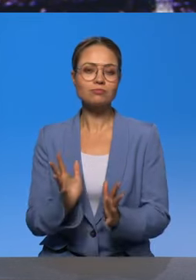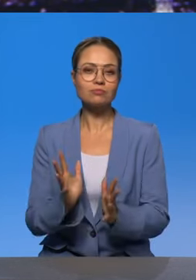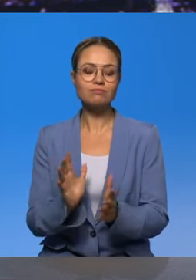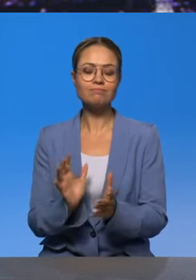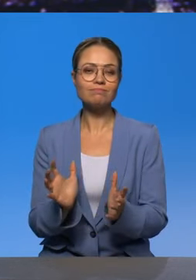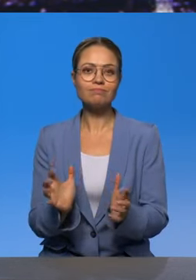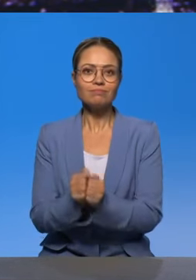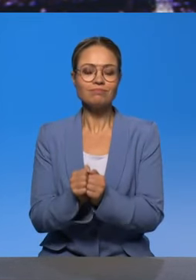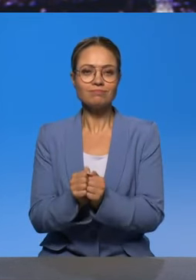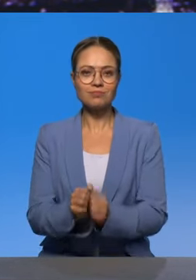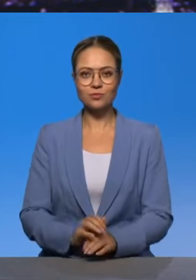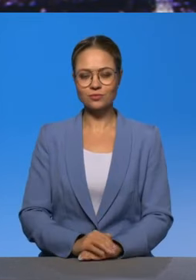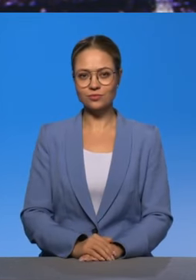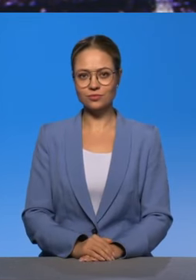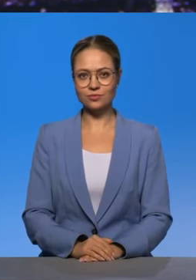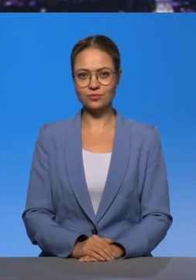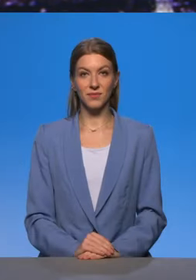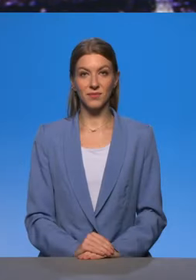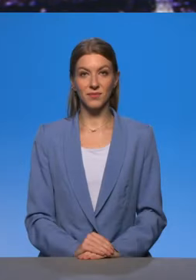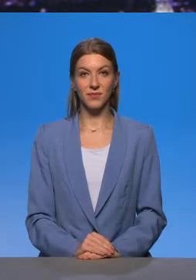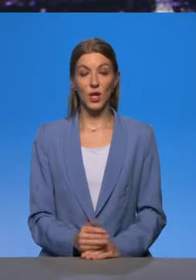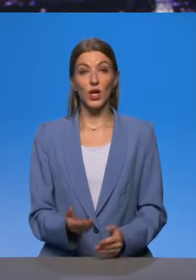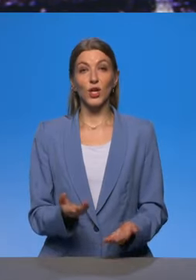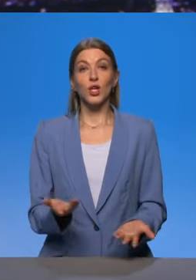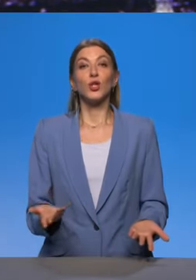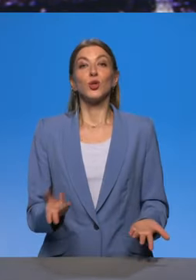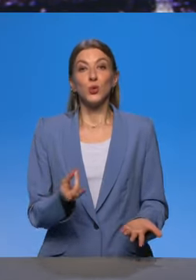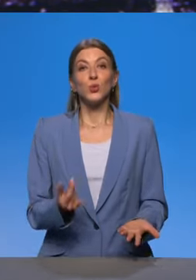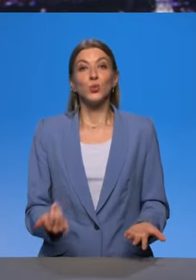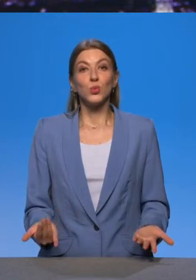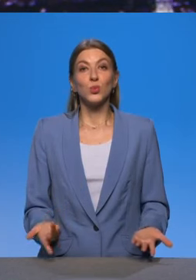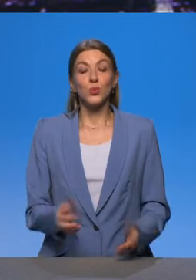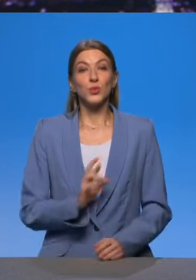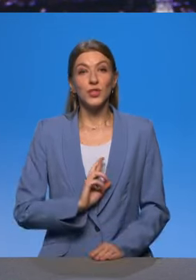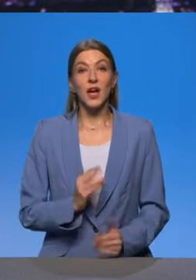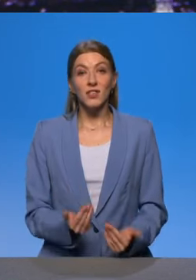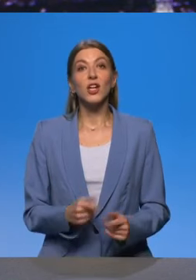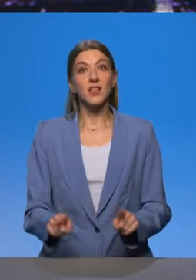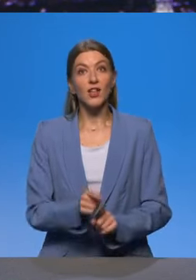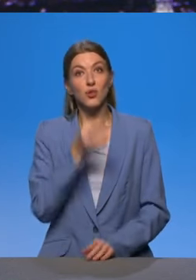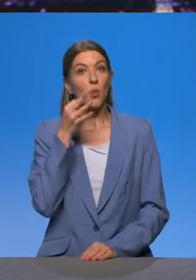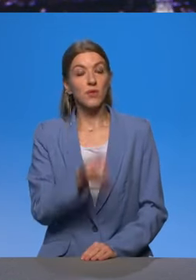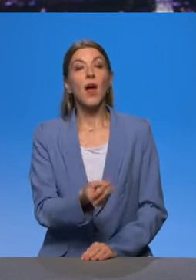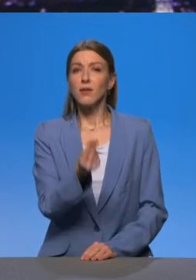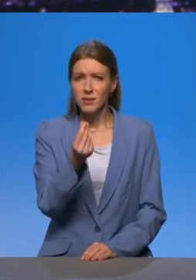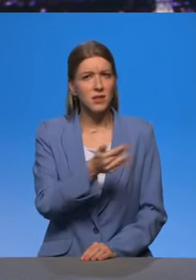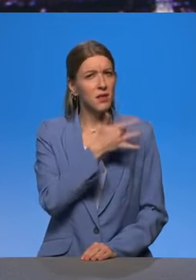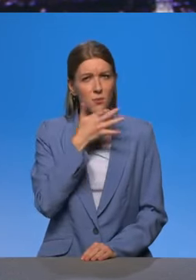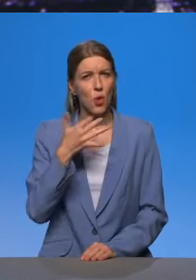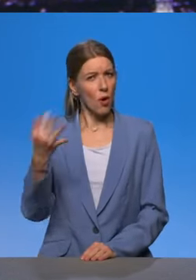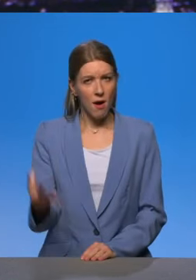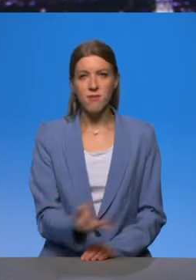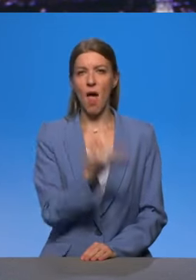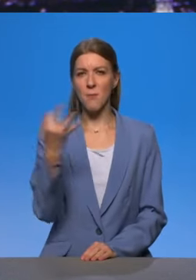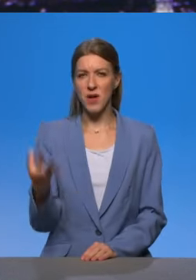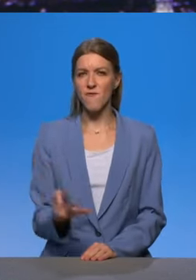держаться всеми руками. Игорь, ну, слушайте, денег много. Я сейчас вам тоже буду парировать. Денег много не бывает. Достойное,